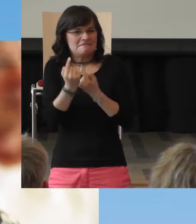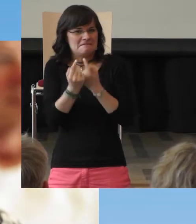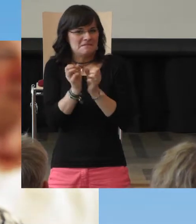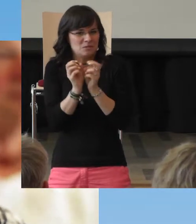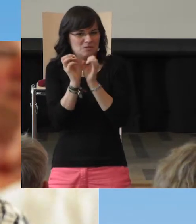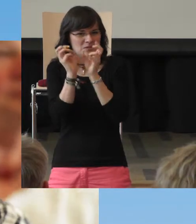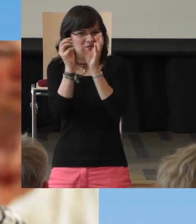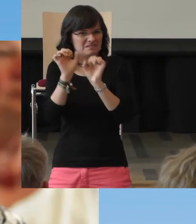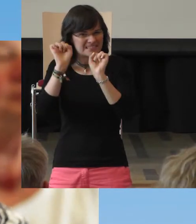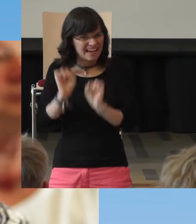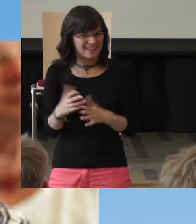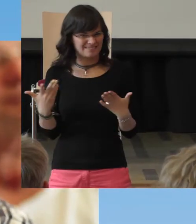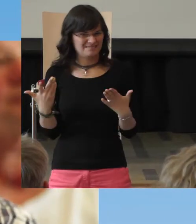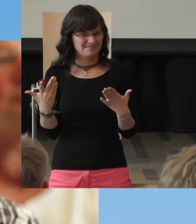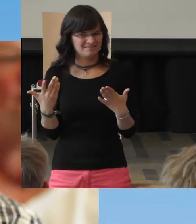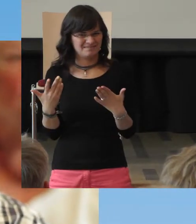geben was das ein bisschen lindert